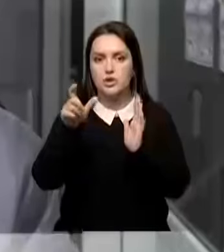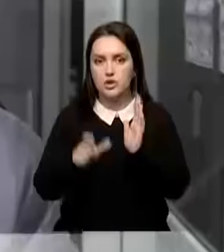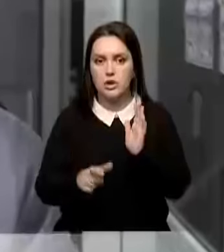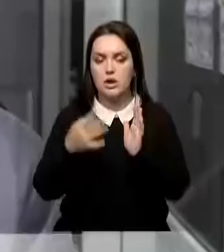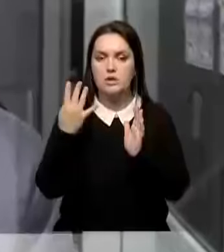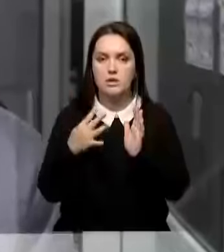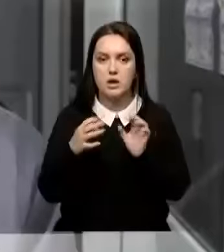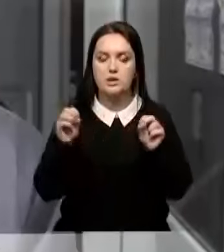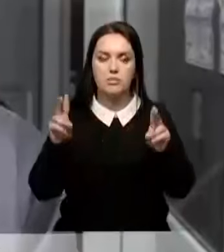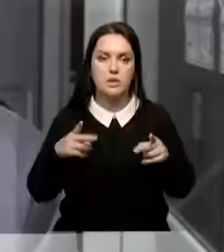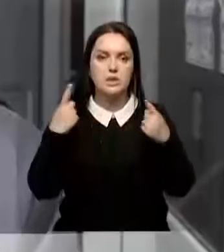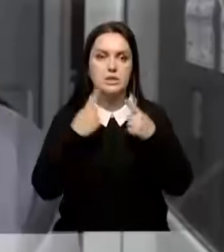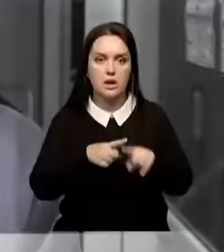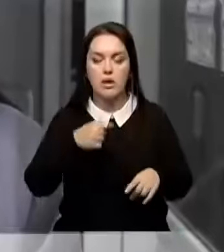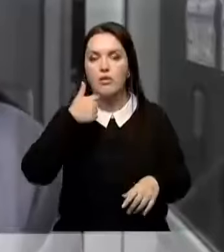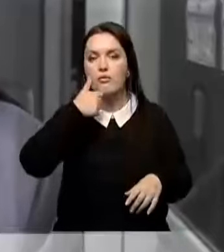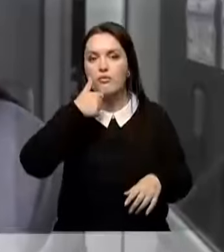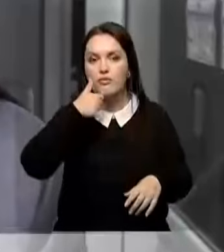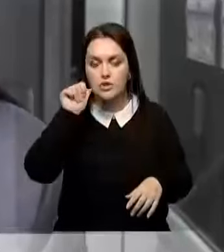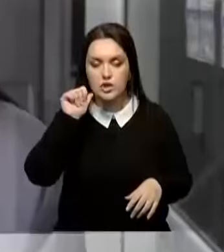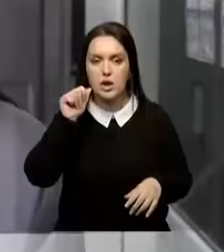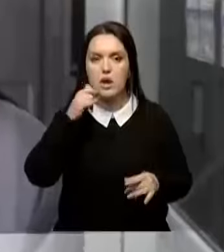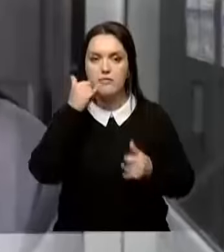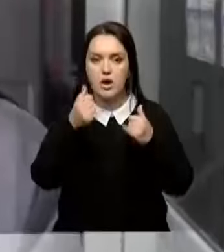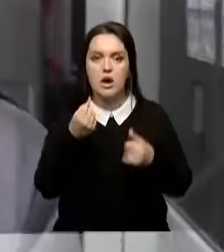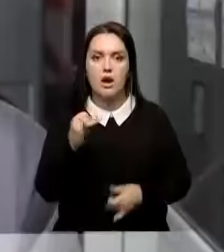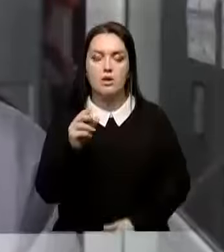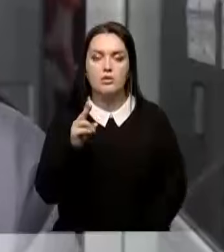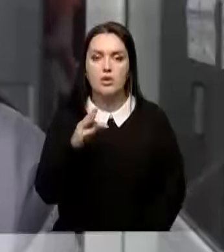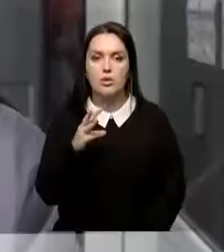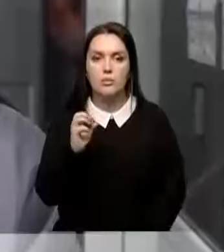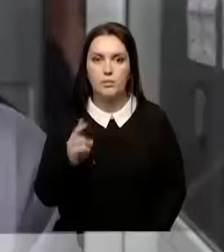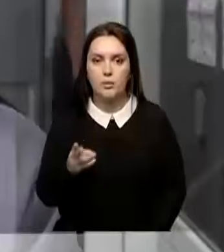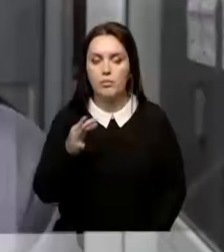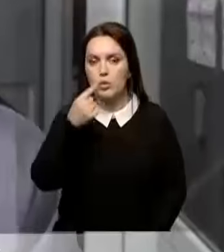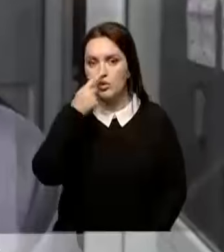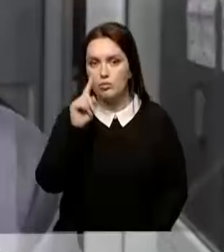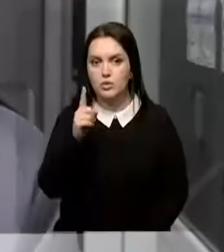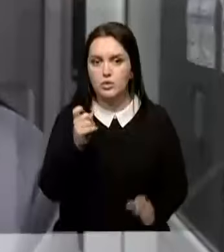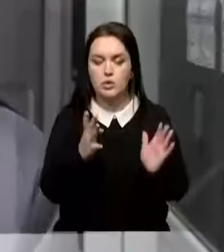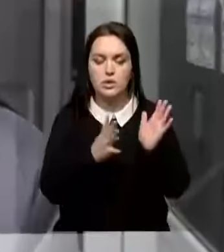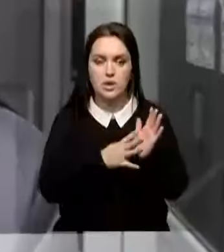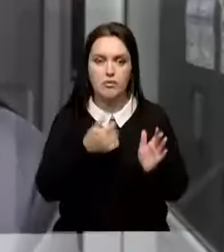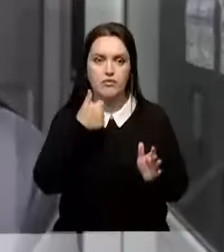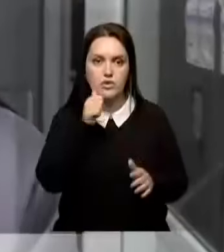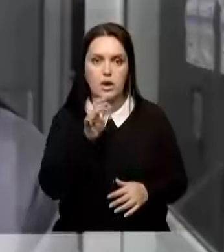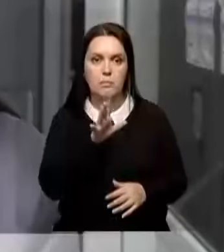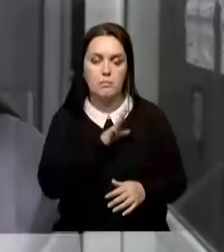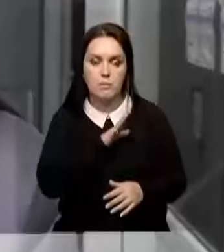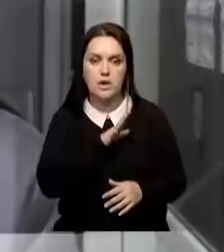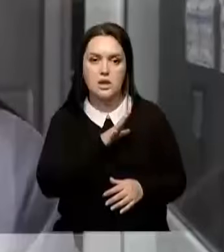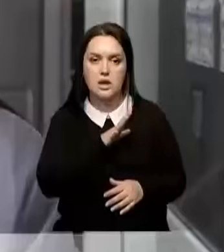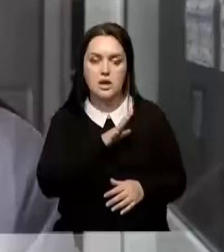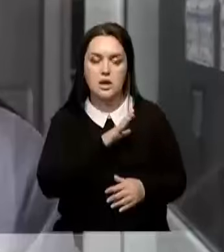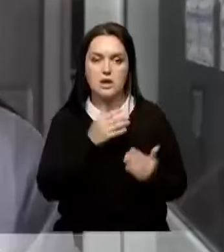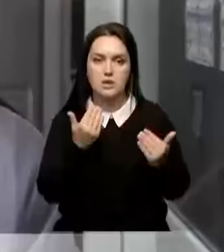40 единиц техники. Вчера все звонки принимаются на ИКУМЕК по номеру 109. Вчера было принято, вчера,